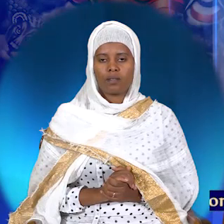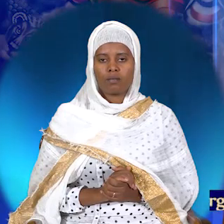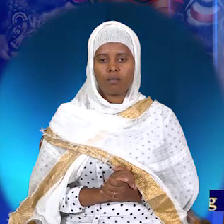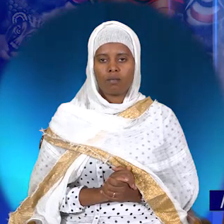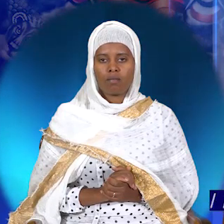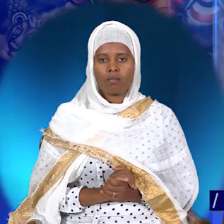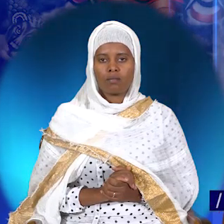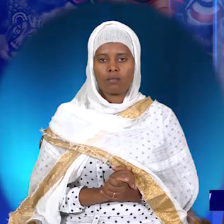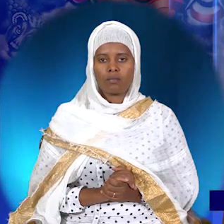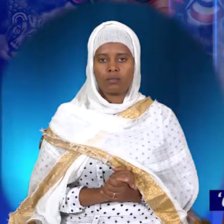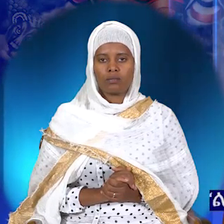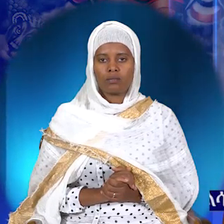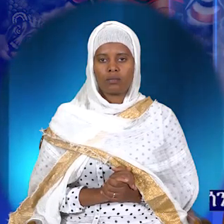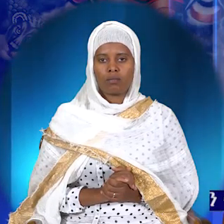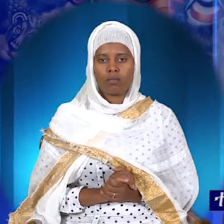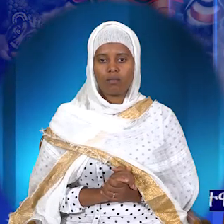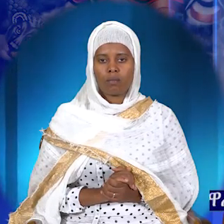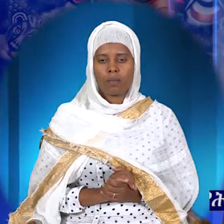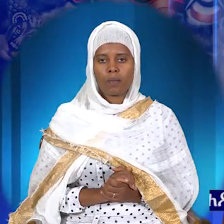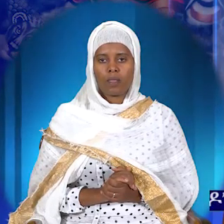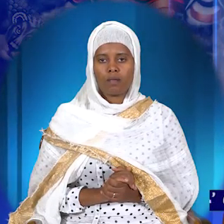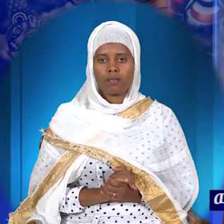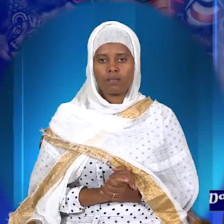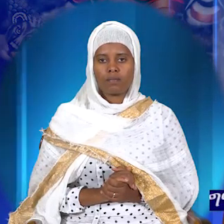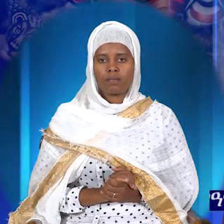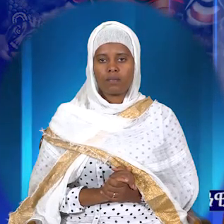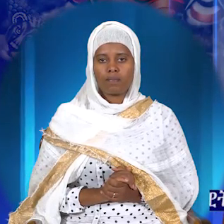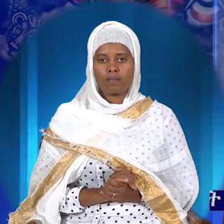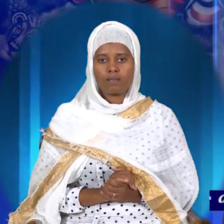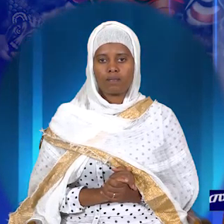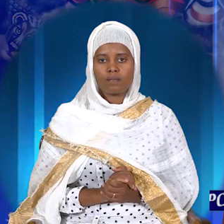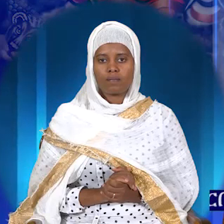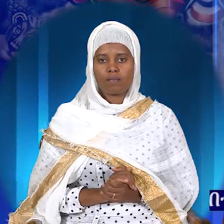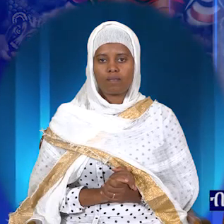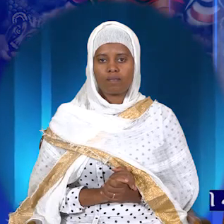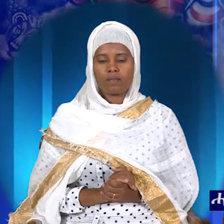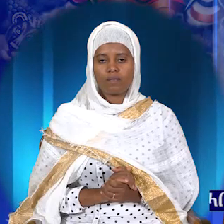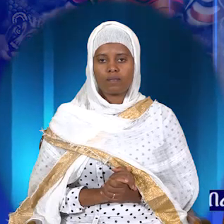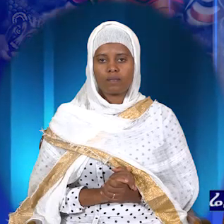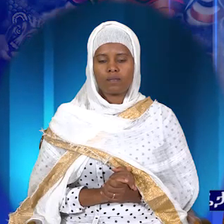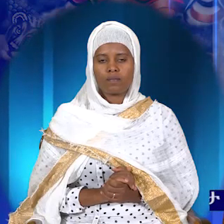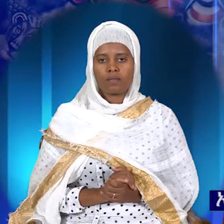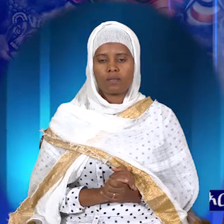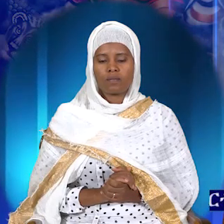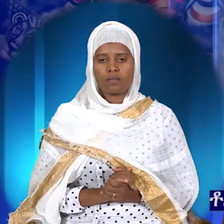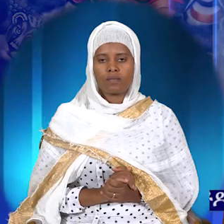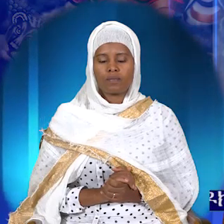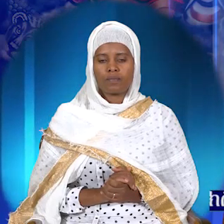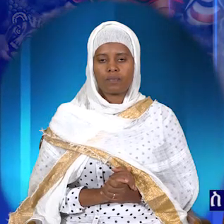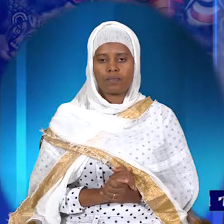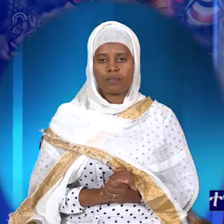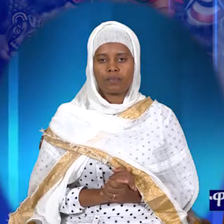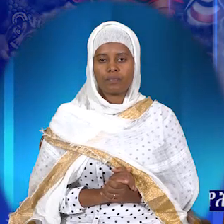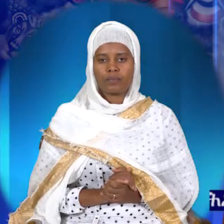ኣብ መንፈሰ ጽድቅ ዘይወፅእ እምሃበ ኣብ ውእቱ ሰማይትየ። እቲ ጥቕስ ክንደግሞ